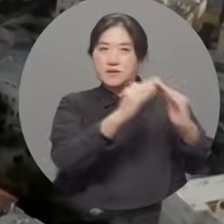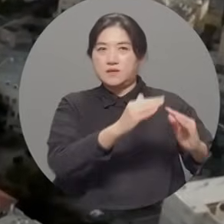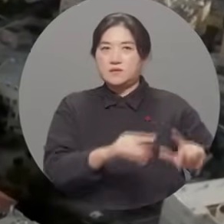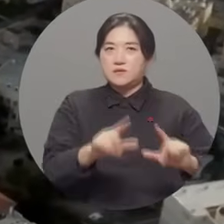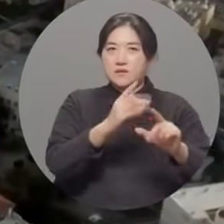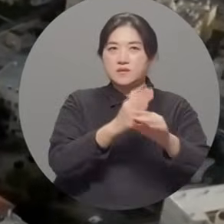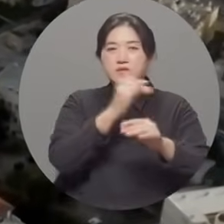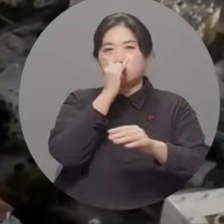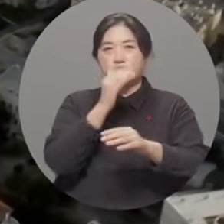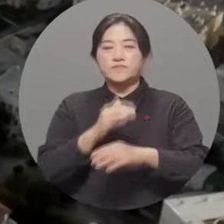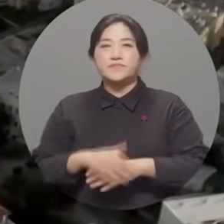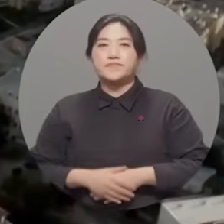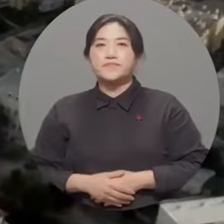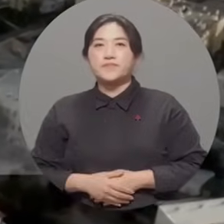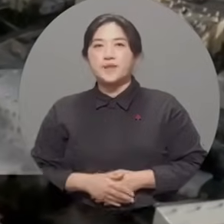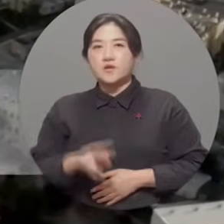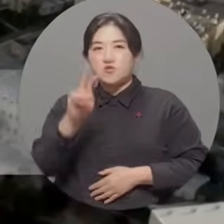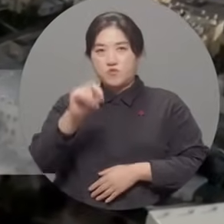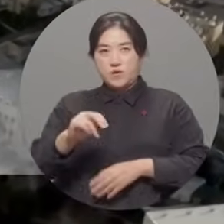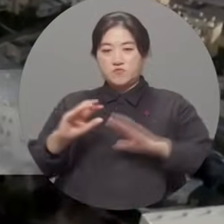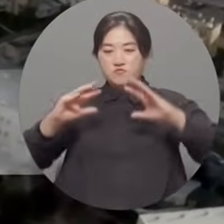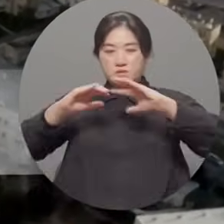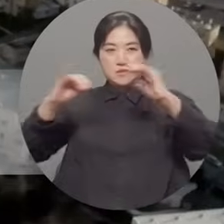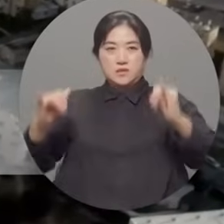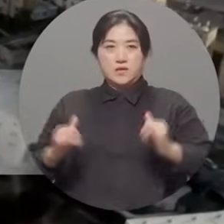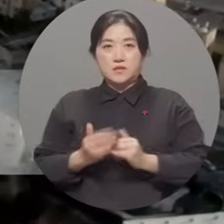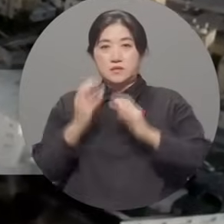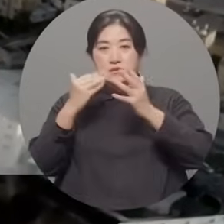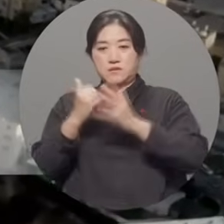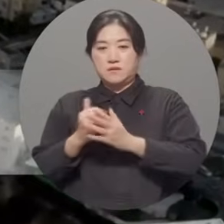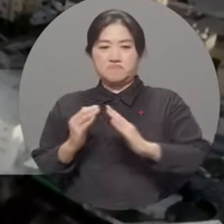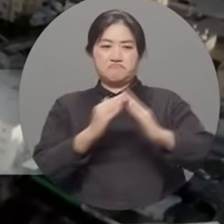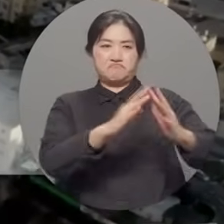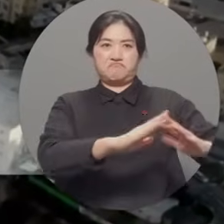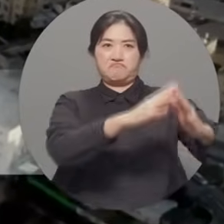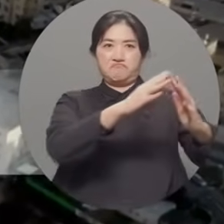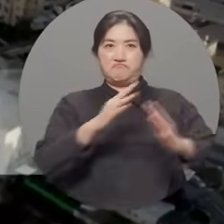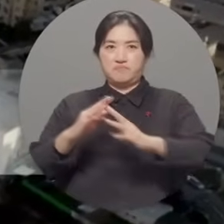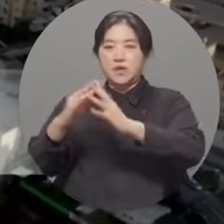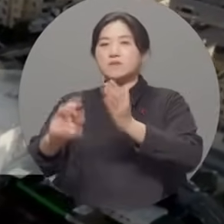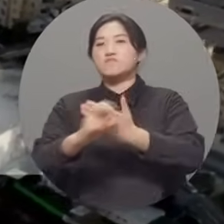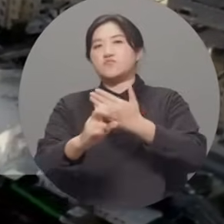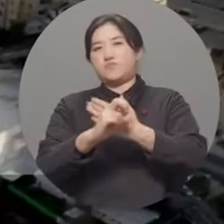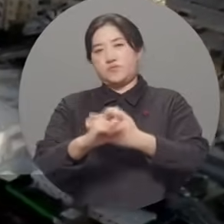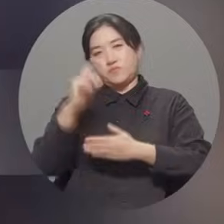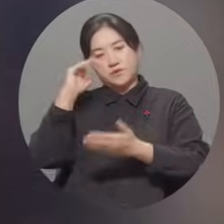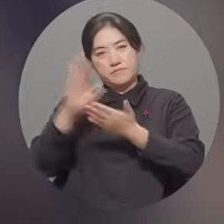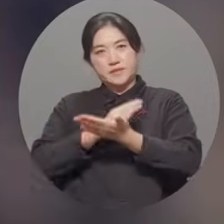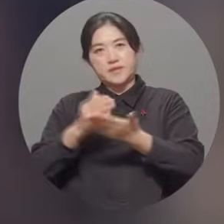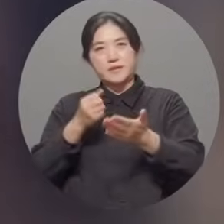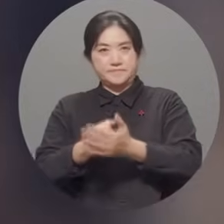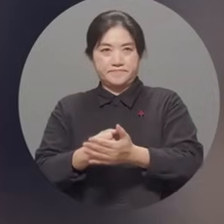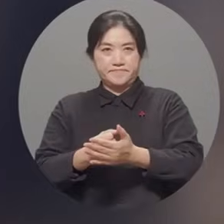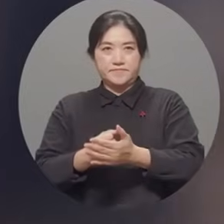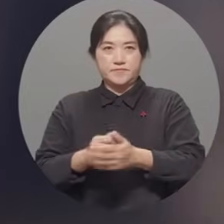거주하고 있습니다. 유엔 등 국제사회는 이스라엘의 정착촌 건설을 불법으로 보고 있습니다. 특히 하마스와의